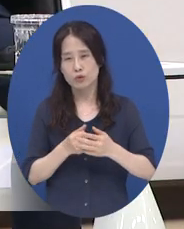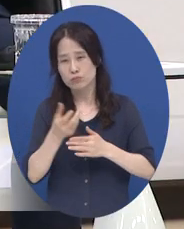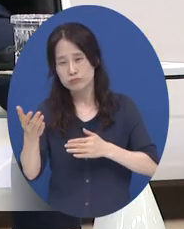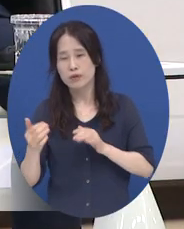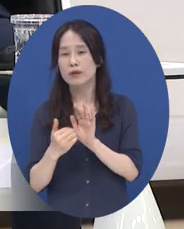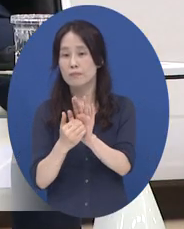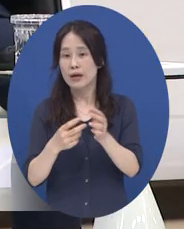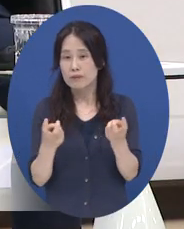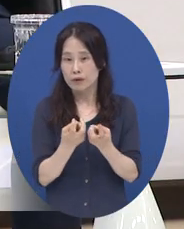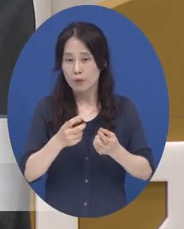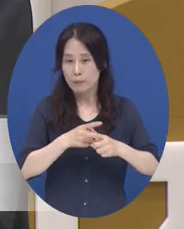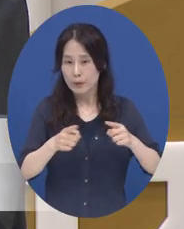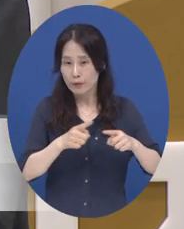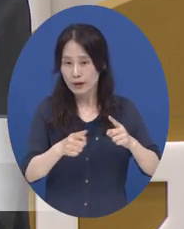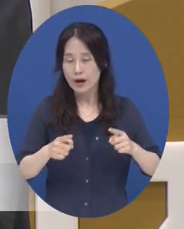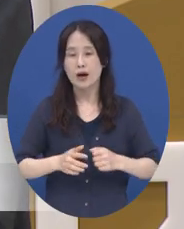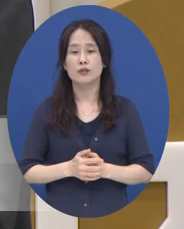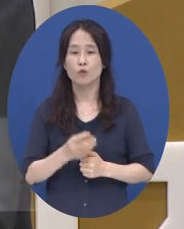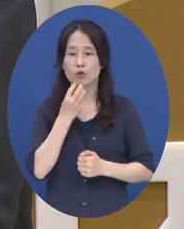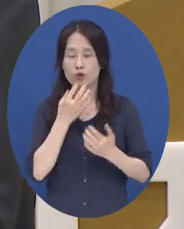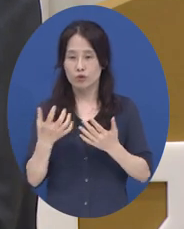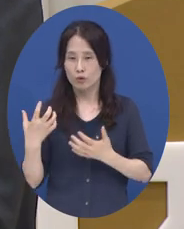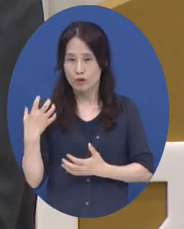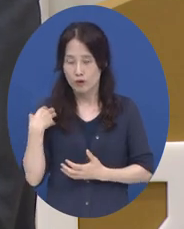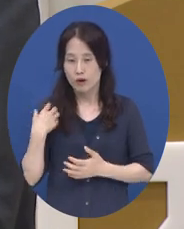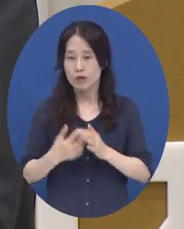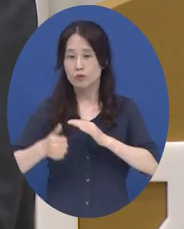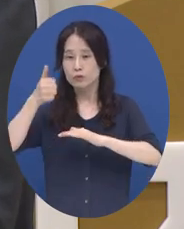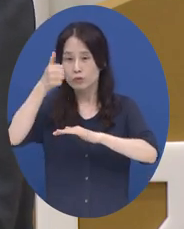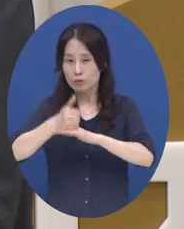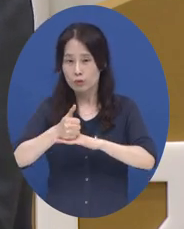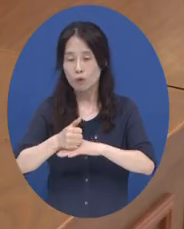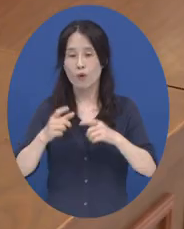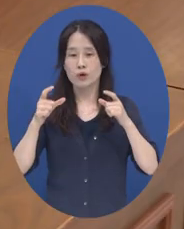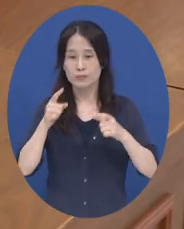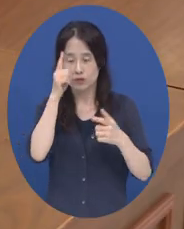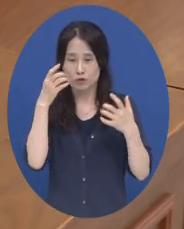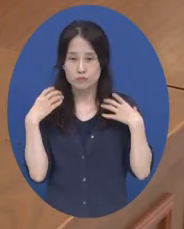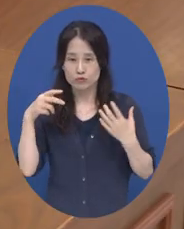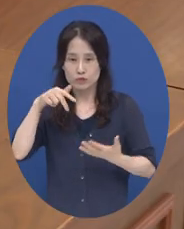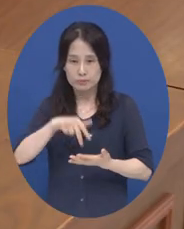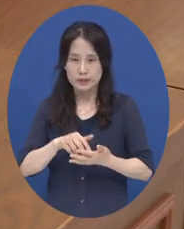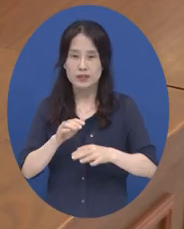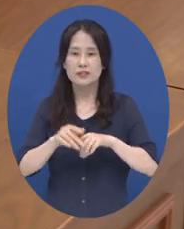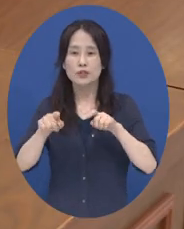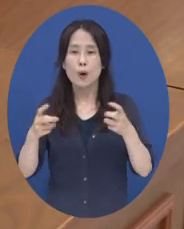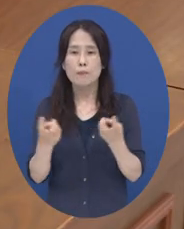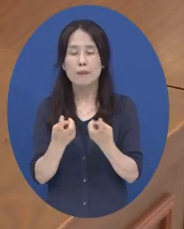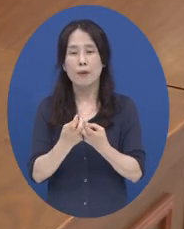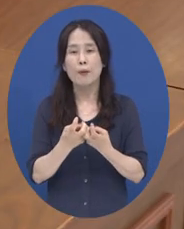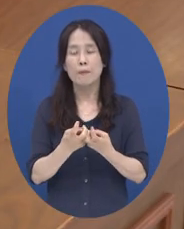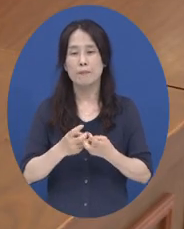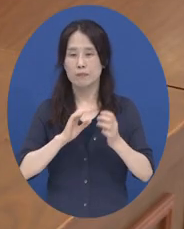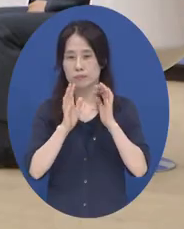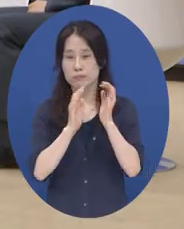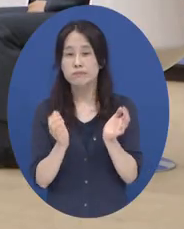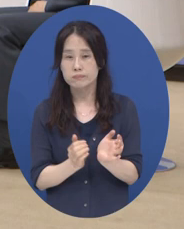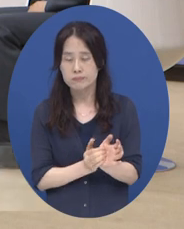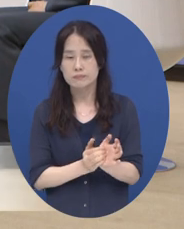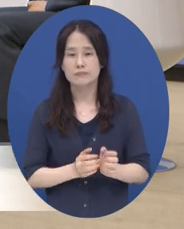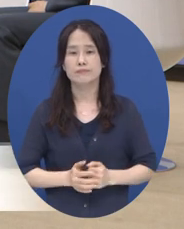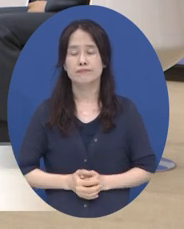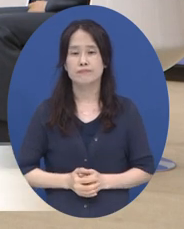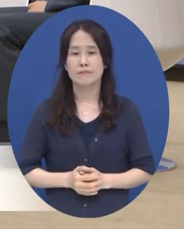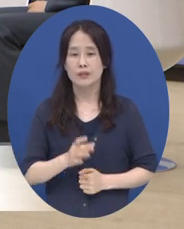남북교류협력 에서 경기도 의 역할과 성과 그리고 지방정부 차원의 실천 방안 등이 주요 이제 로 다뤄져 씁니다